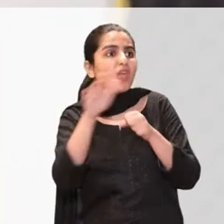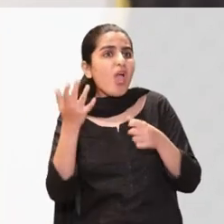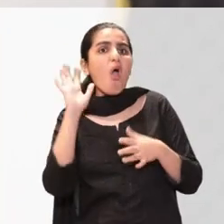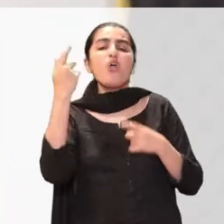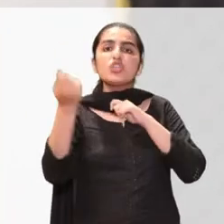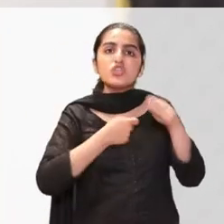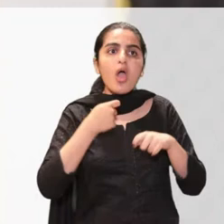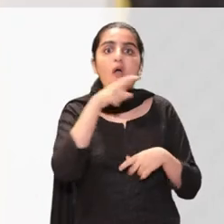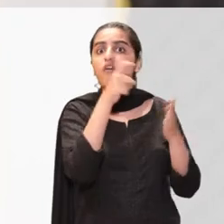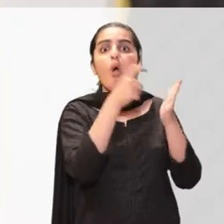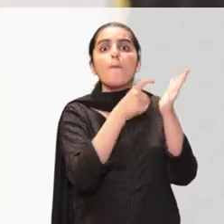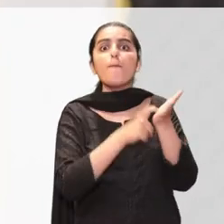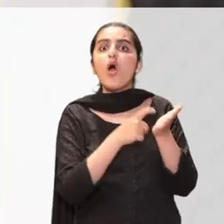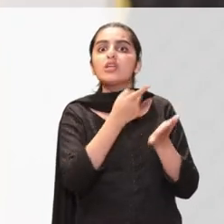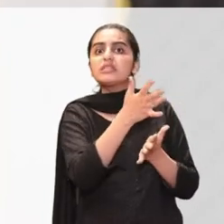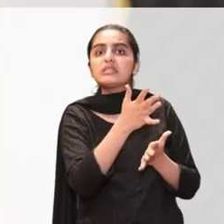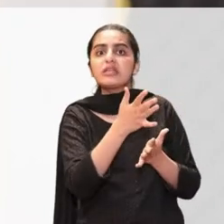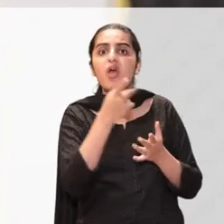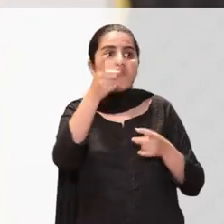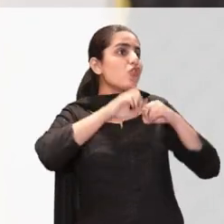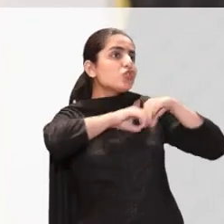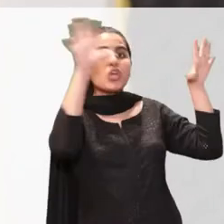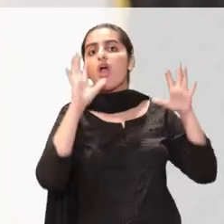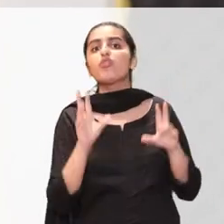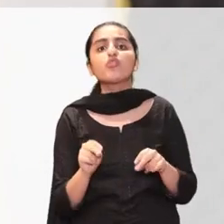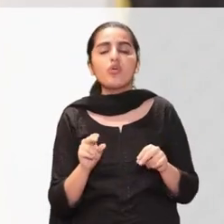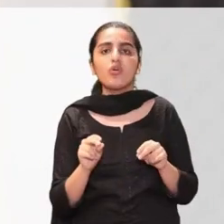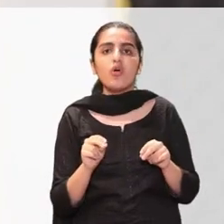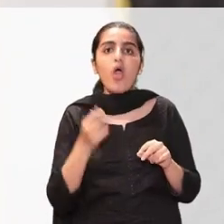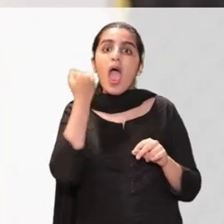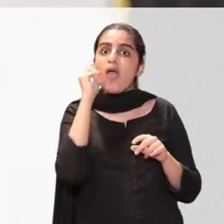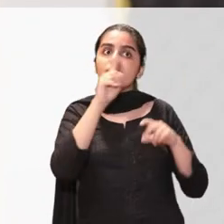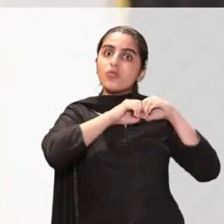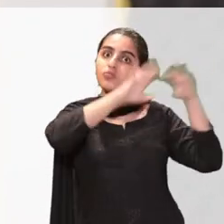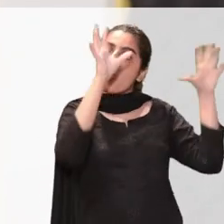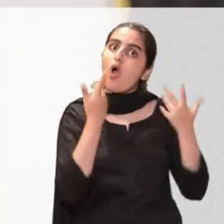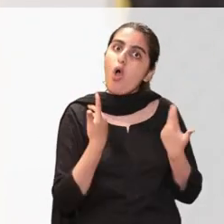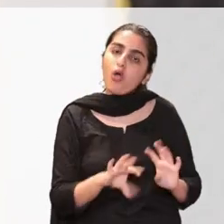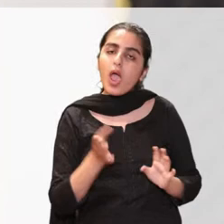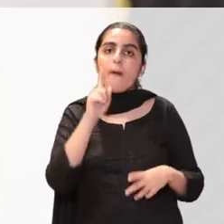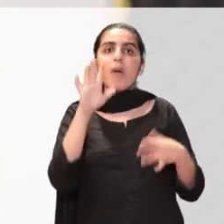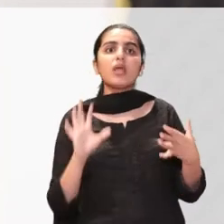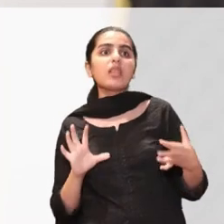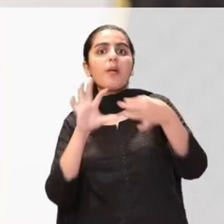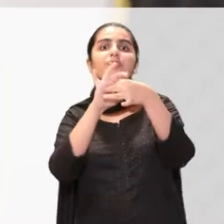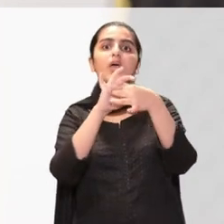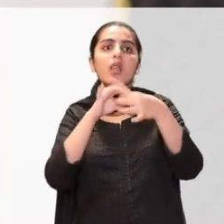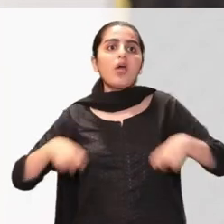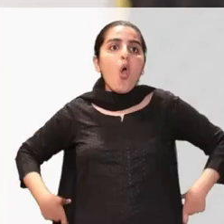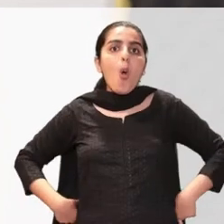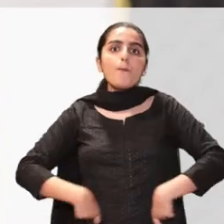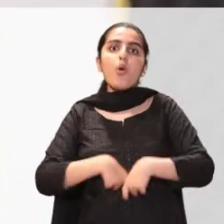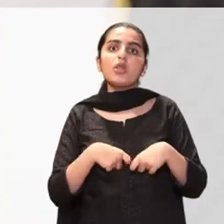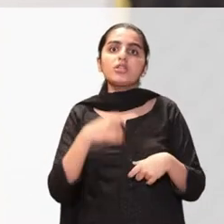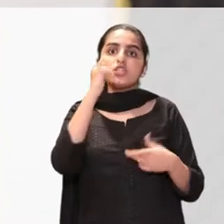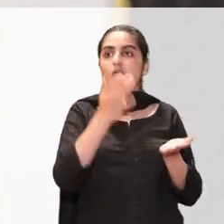सकते हैं फिर समटाइम जो लोग हैं उनके मस्तक से ऐसे होते हैं कि आप उनकी हेल्प नहीं कर पाते ना चोली ना करना चाह